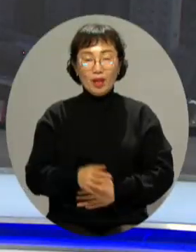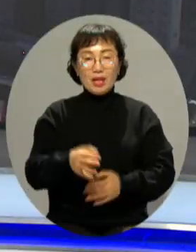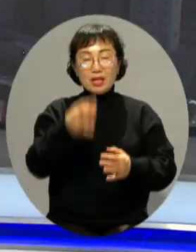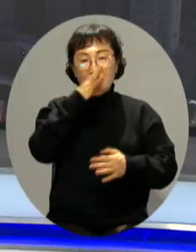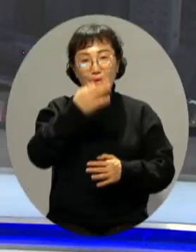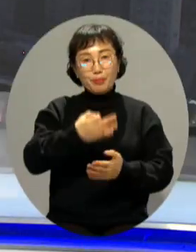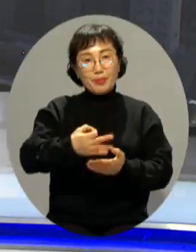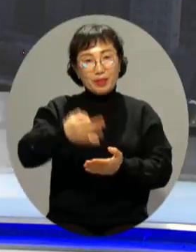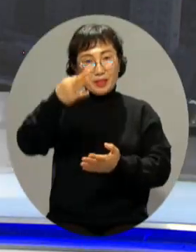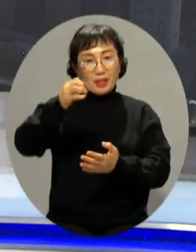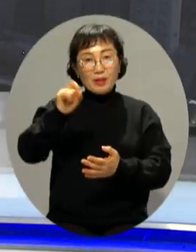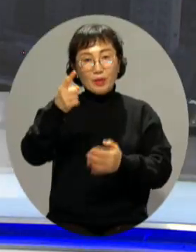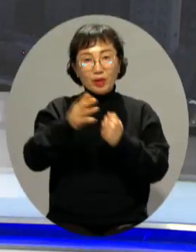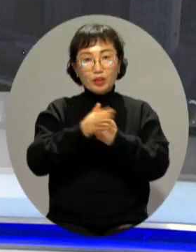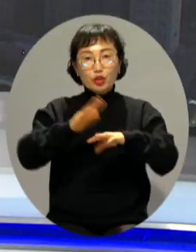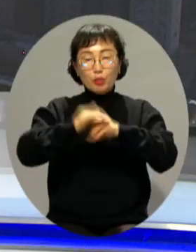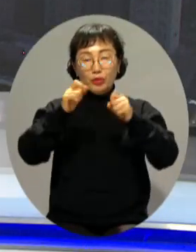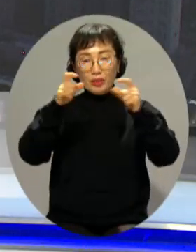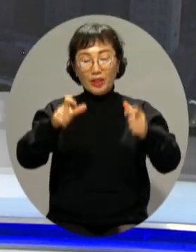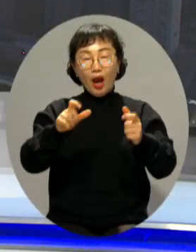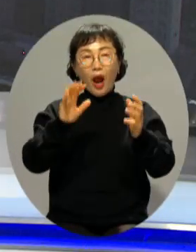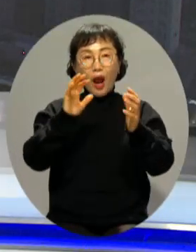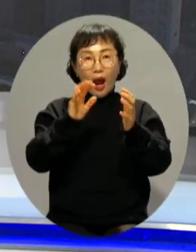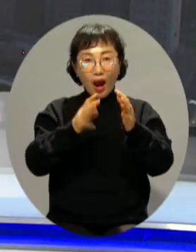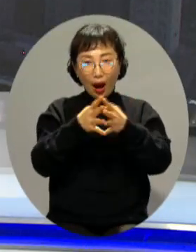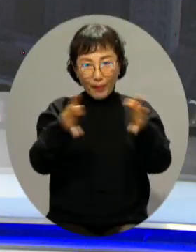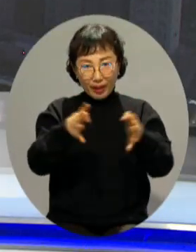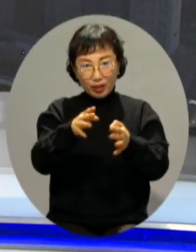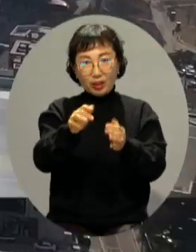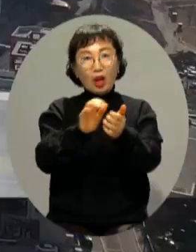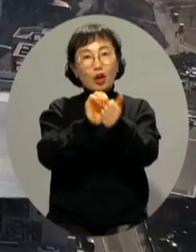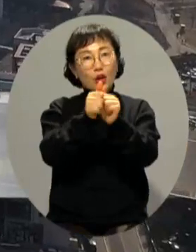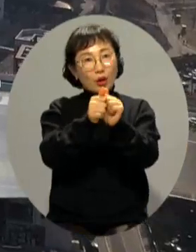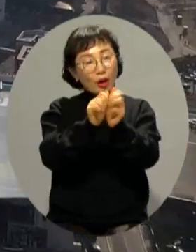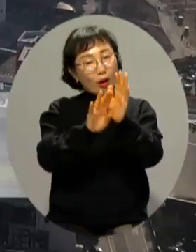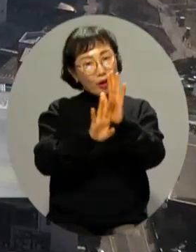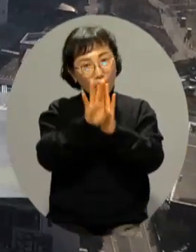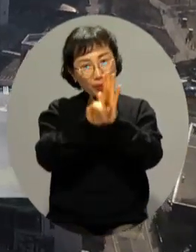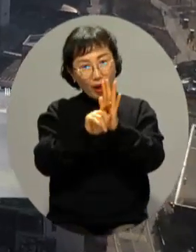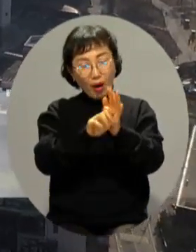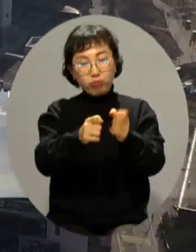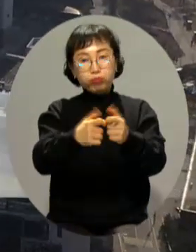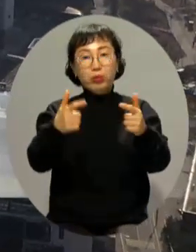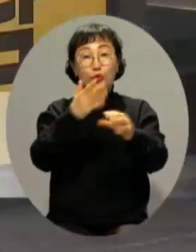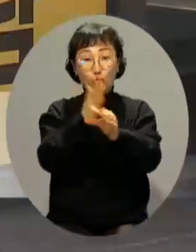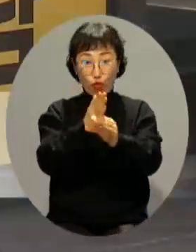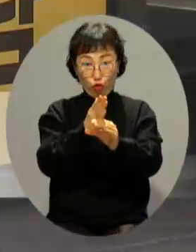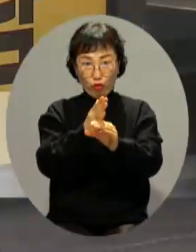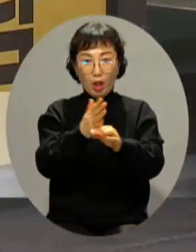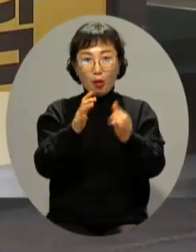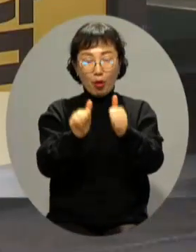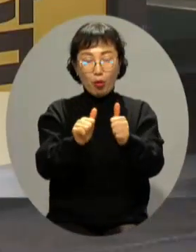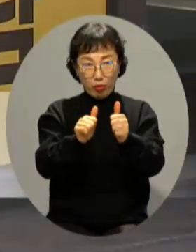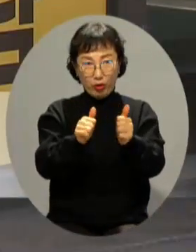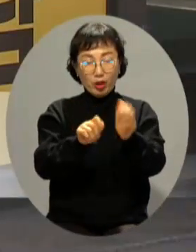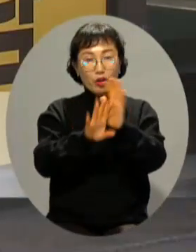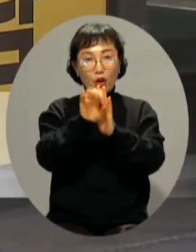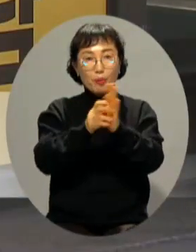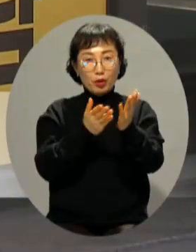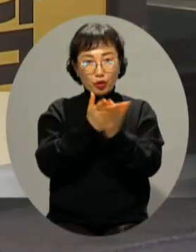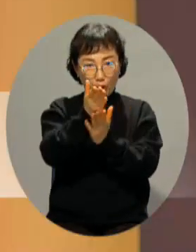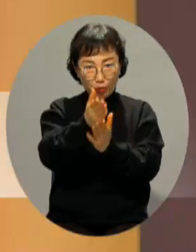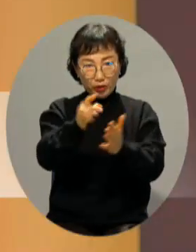고금리 기조가 이어지면서 지난달 전북지역 아파트 경매 건수가 이례적으로 급증했습니다 법원 경매전문